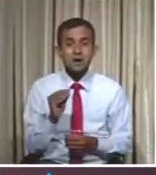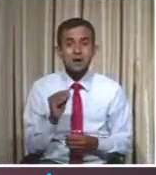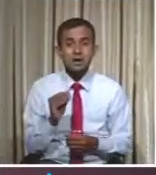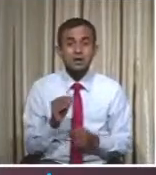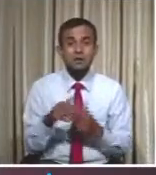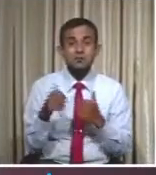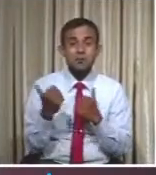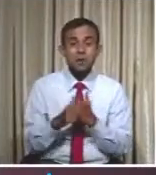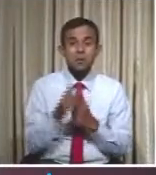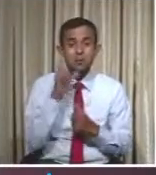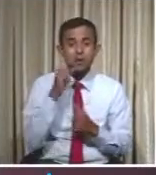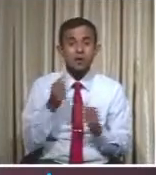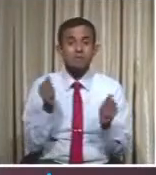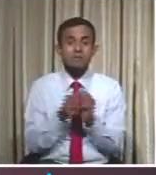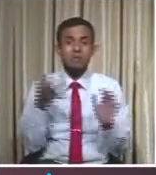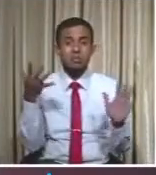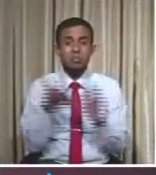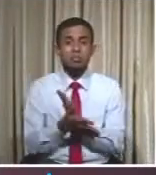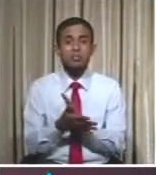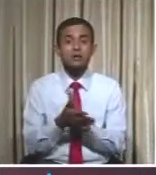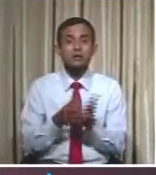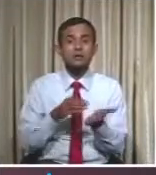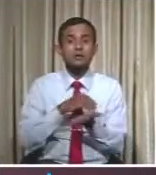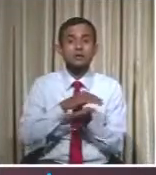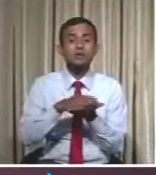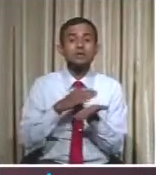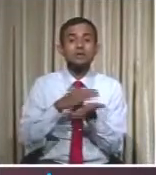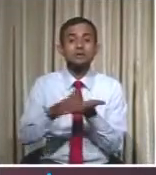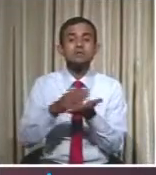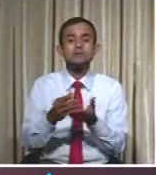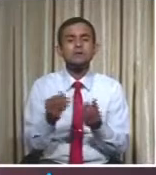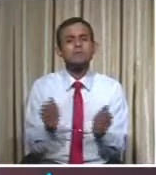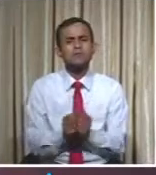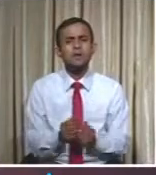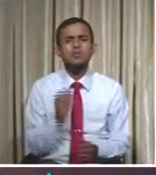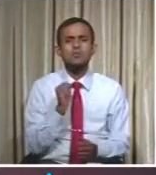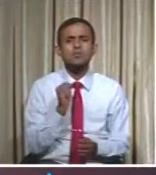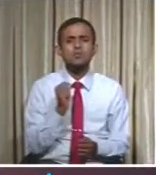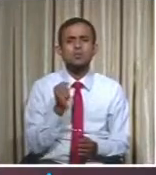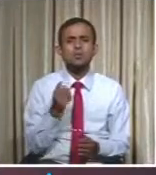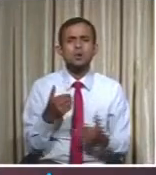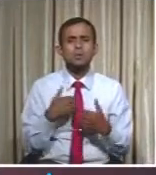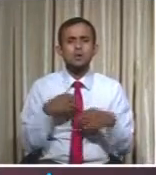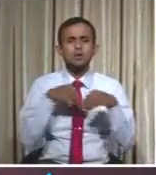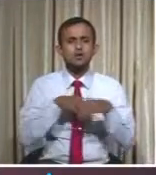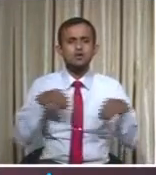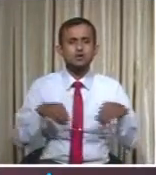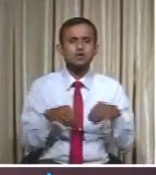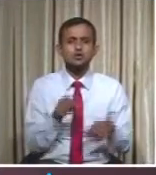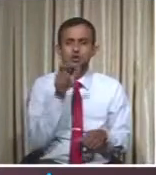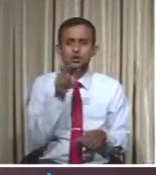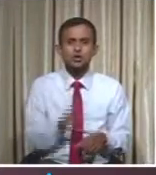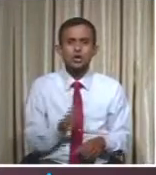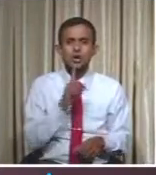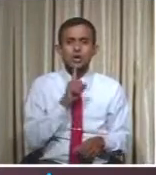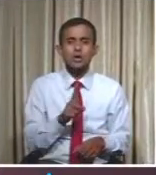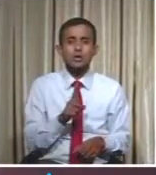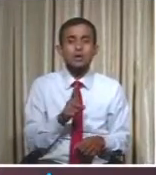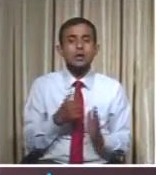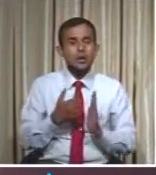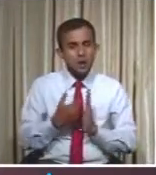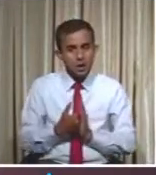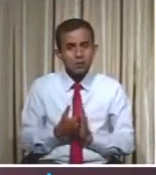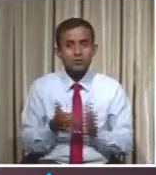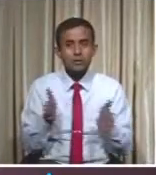අත්හදා බලලා වැඩේ වැරදුනාම සහනාධාර දෙන එකේ මොකක්ද ඇති වැඩේ මෙතන අපි ගොවියන් කියන්නේ යම් කිසි විදියකට ගරුත්වයක්